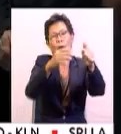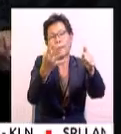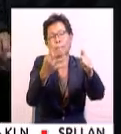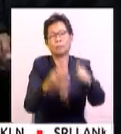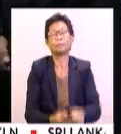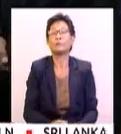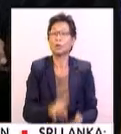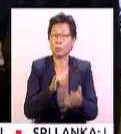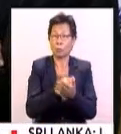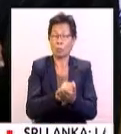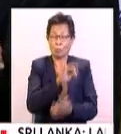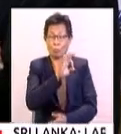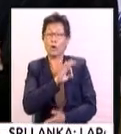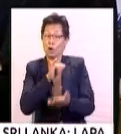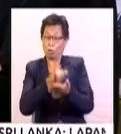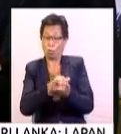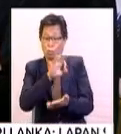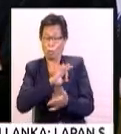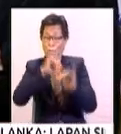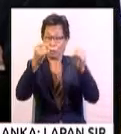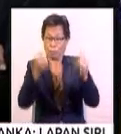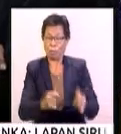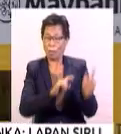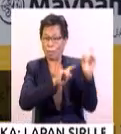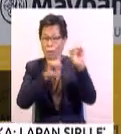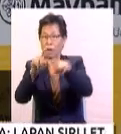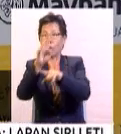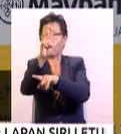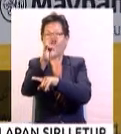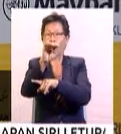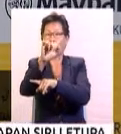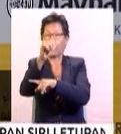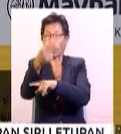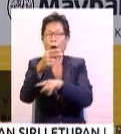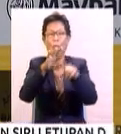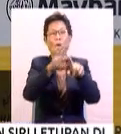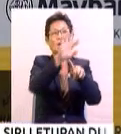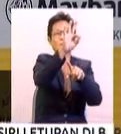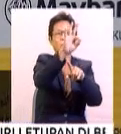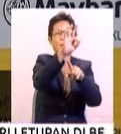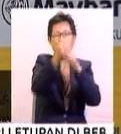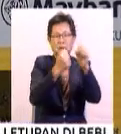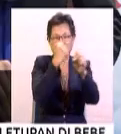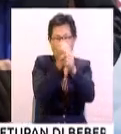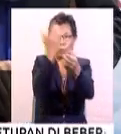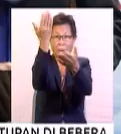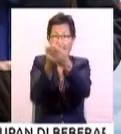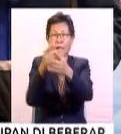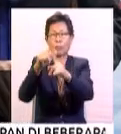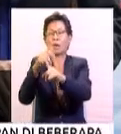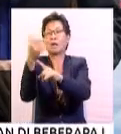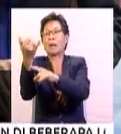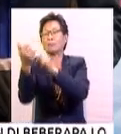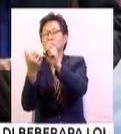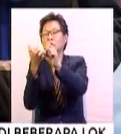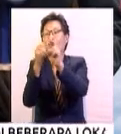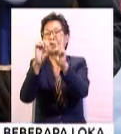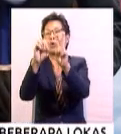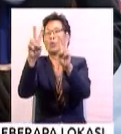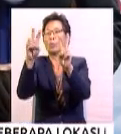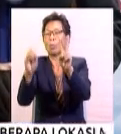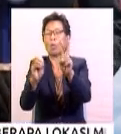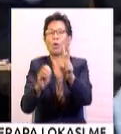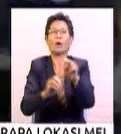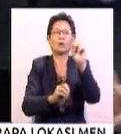Langkah berkenaan memberi manfaat kepada jemaah menunaikan umrah antara September tahun ini hingga Jun tahun depan menerusi